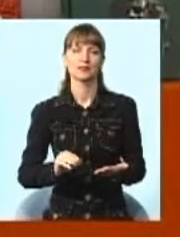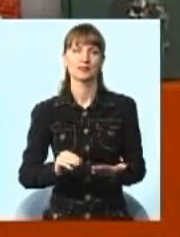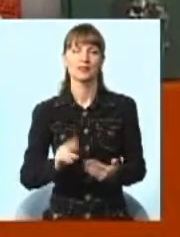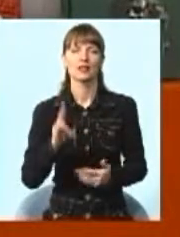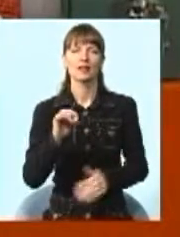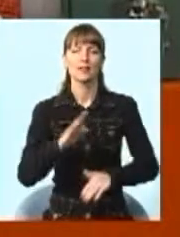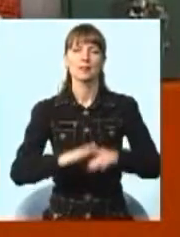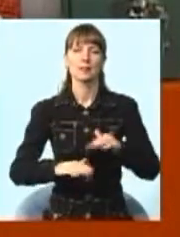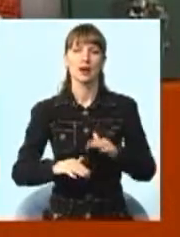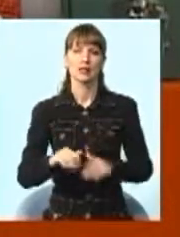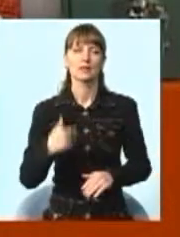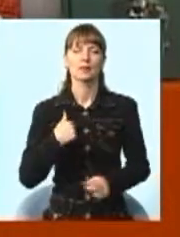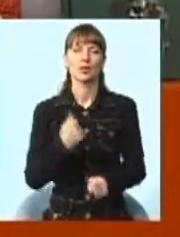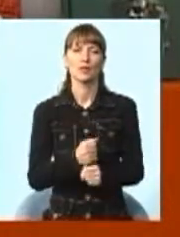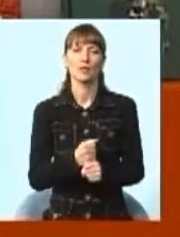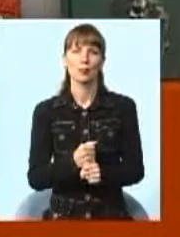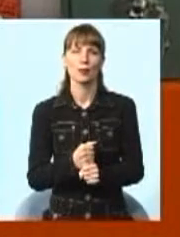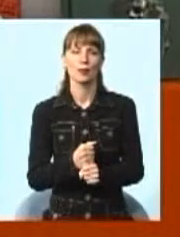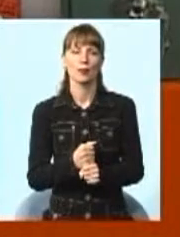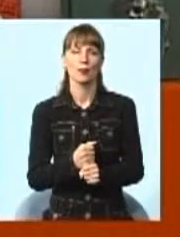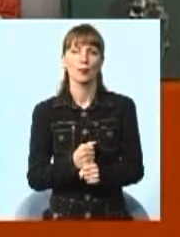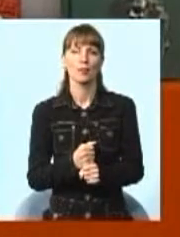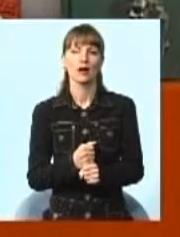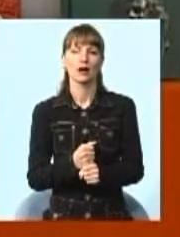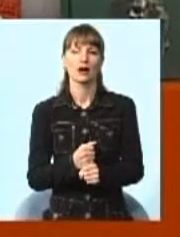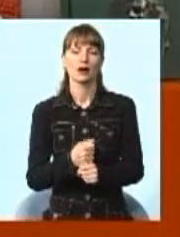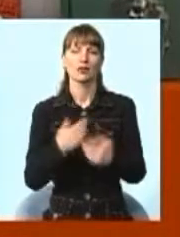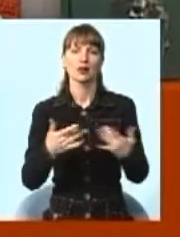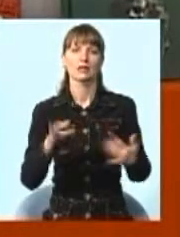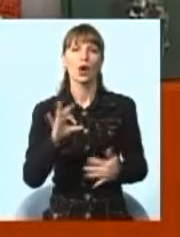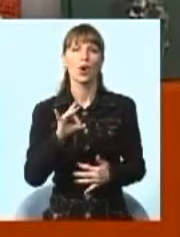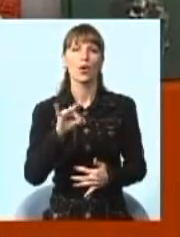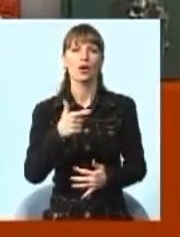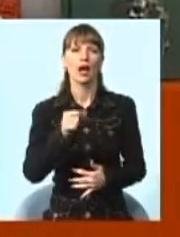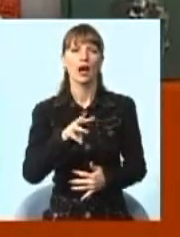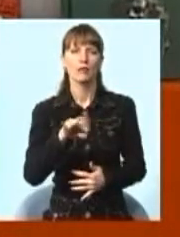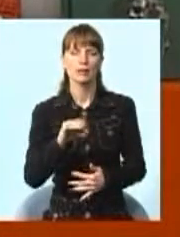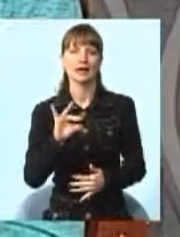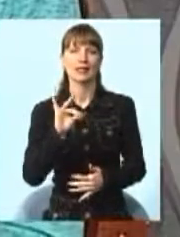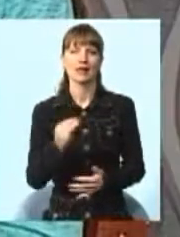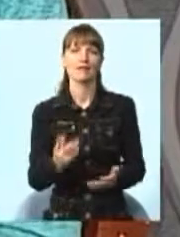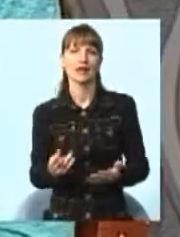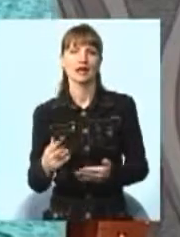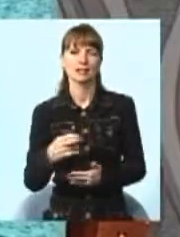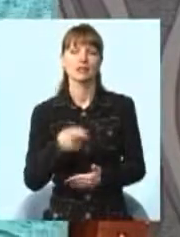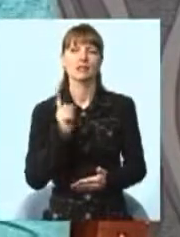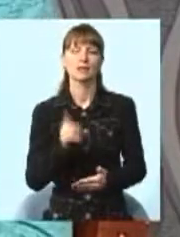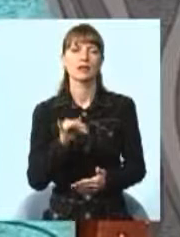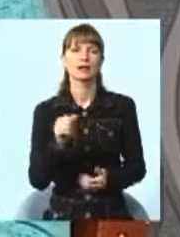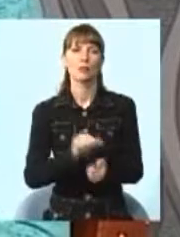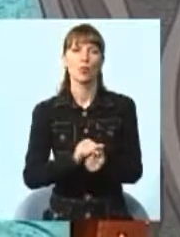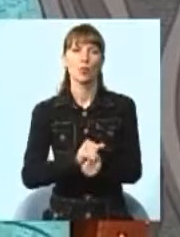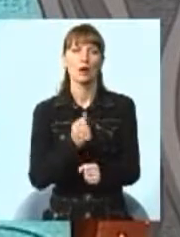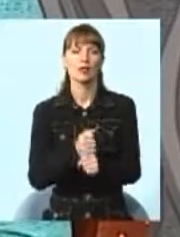На праці ми робимо всілякі оригамі та вирізаємо з нього. Насправді з паперу ще роблять